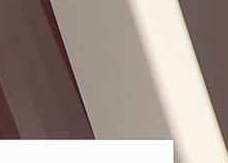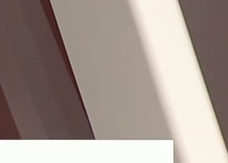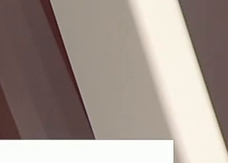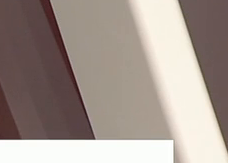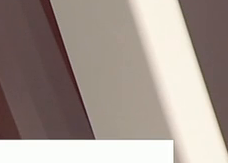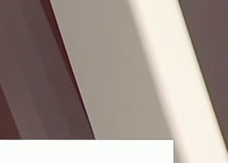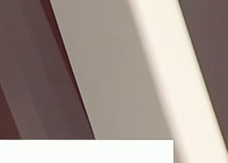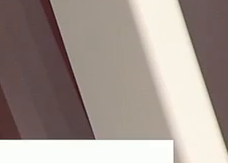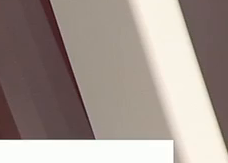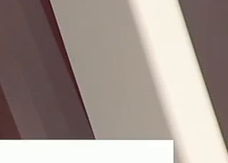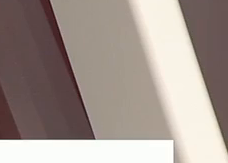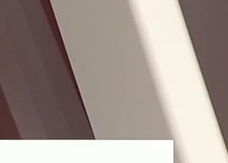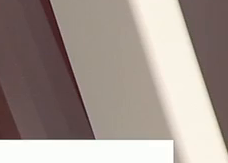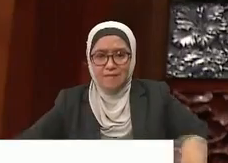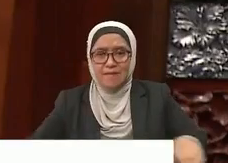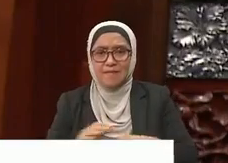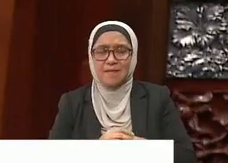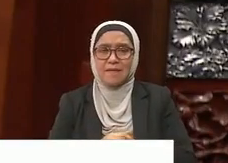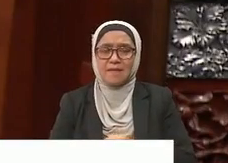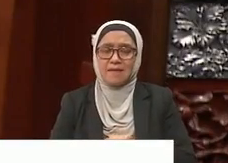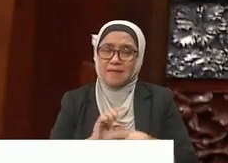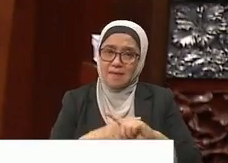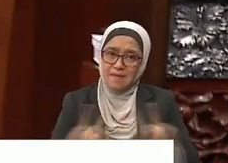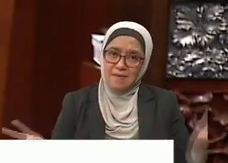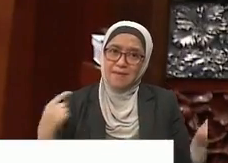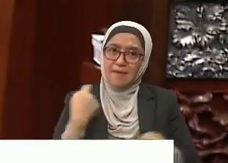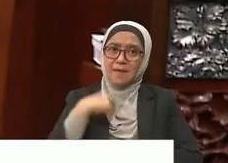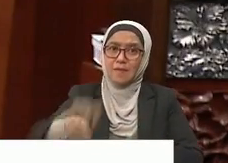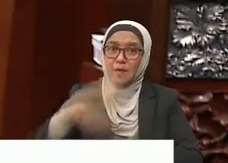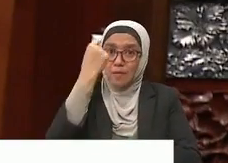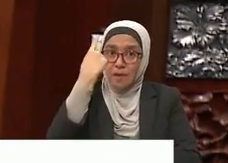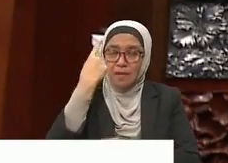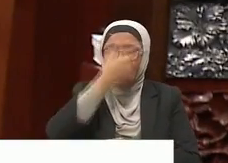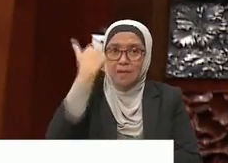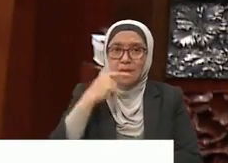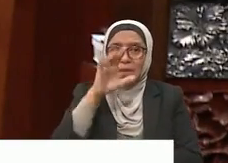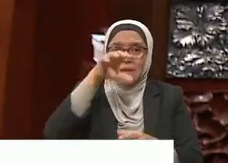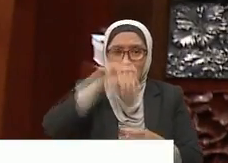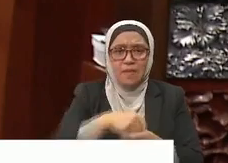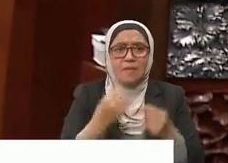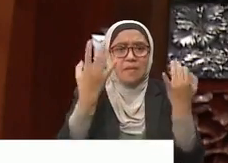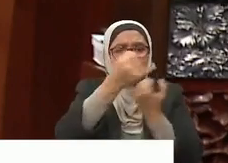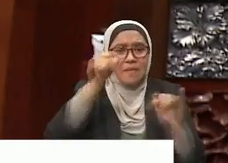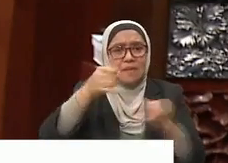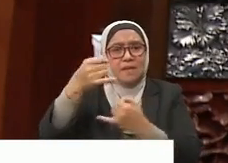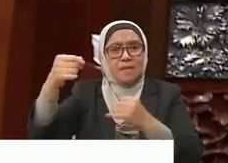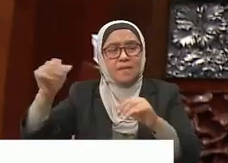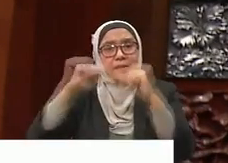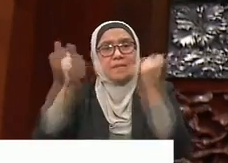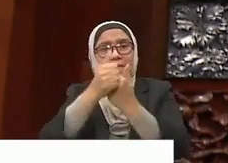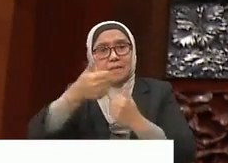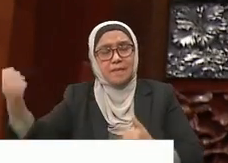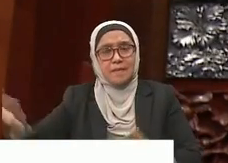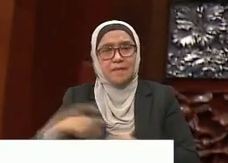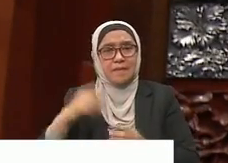kewangan kerajaan ketika ini. Sebab ia melibatkan beberapa. Selain itu, Siti Zailah berkata pelantikan Profesor Datuk Noor Aziah Mohd Awal